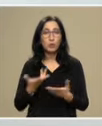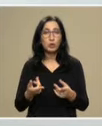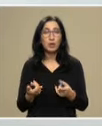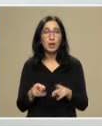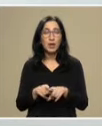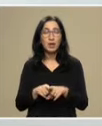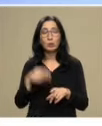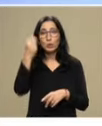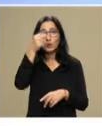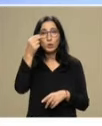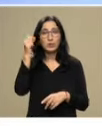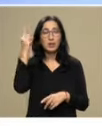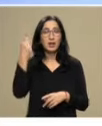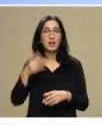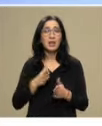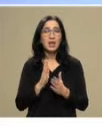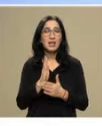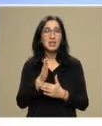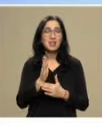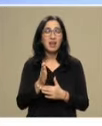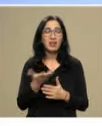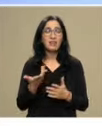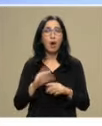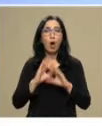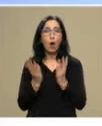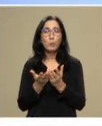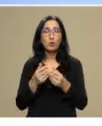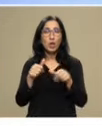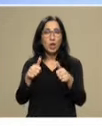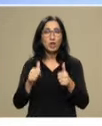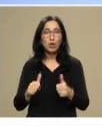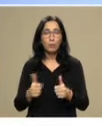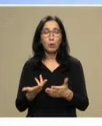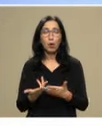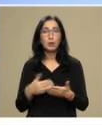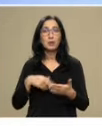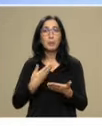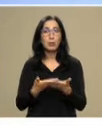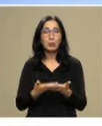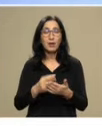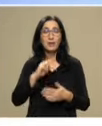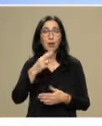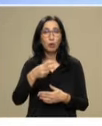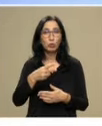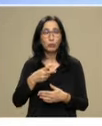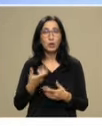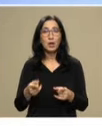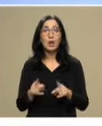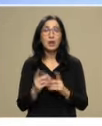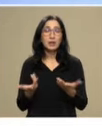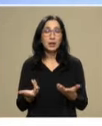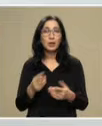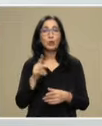ли изкуственият интелект следва едни общи шаблони за предоставяне на отговорите, докато отговорите